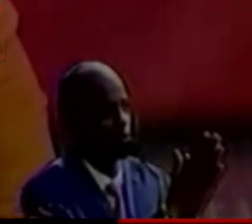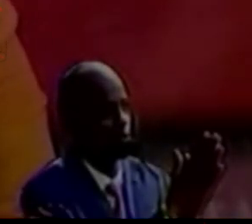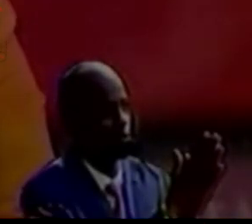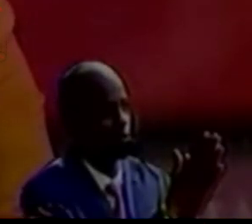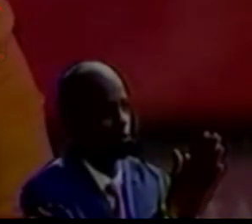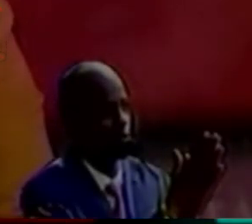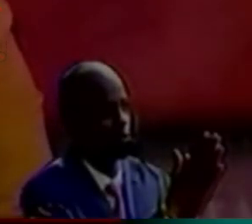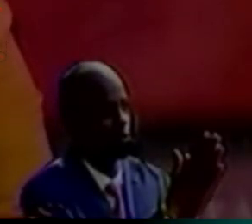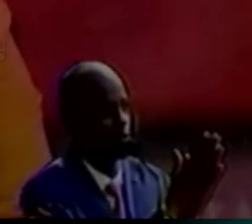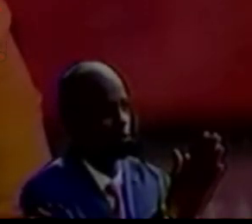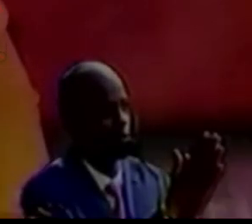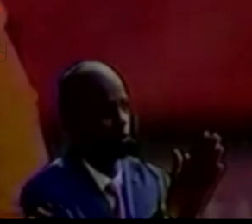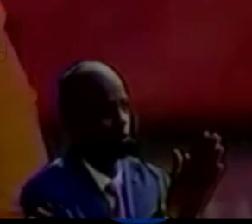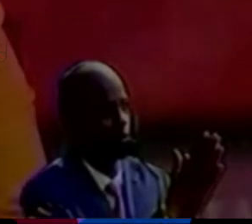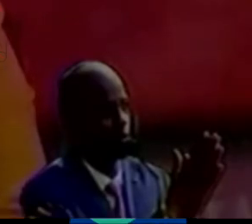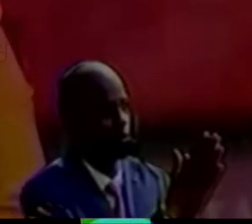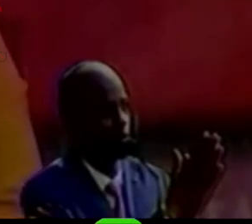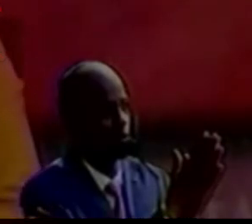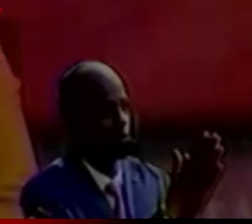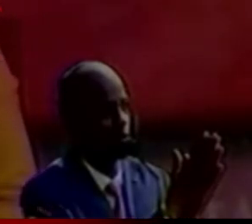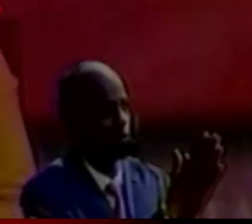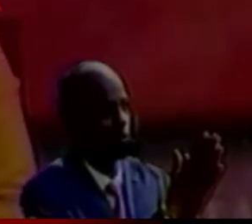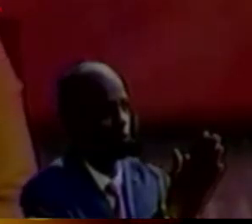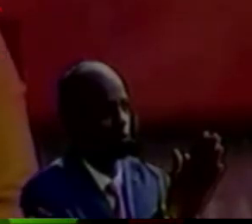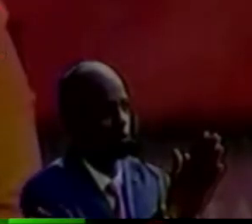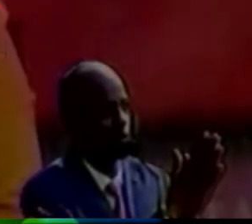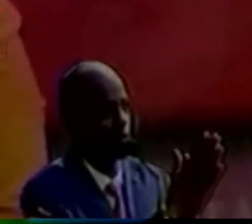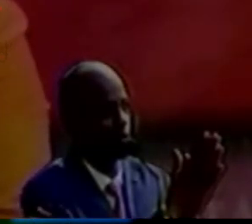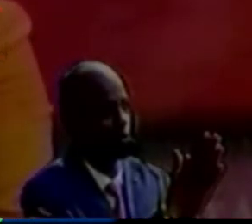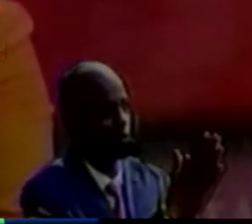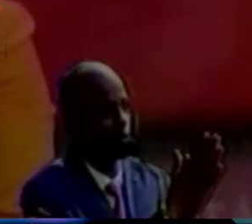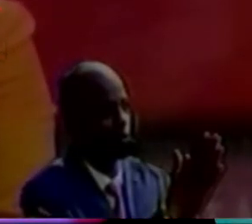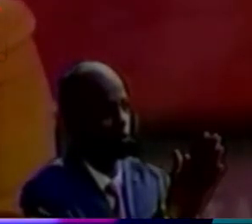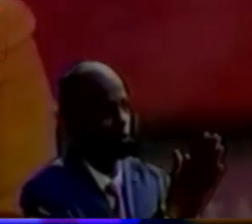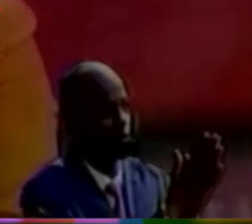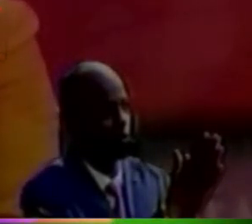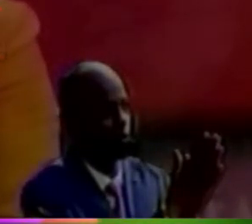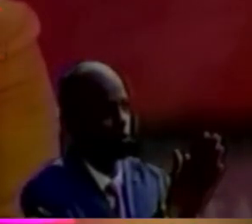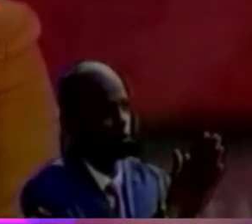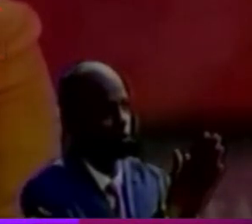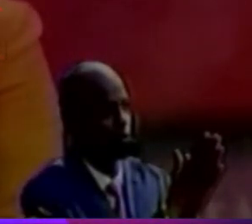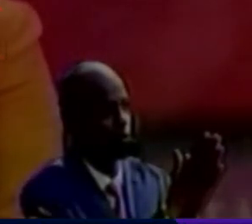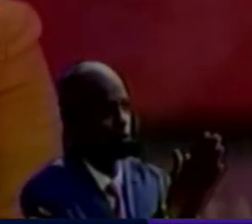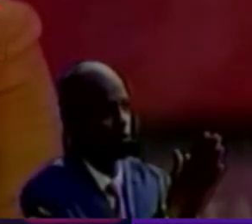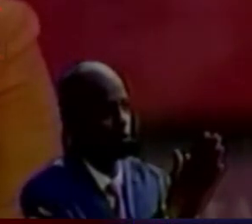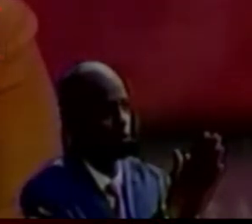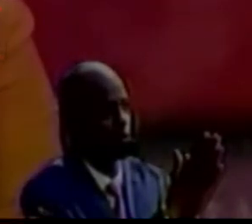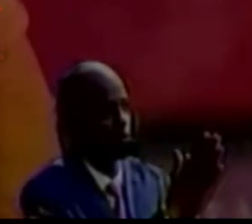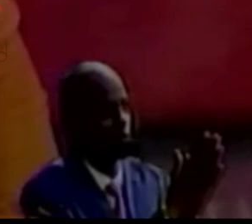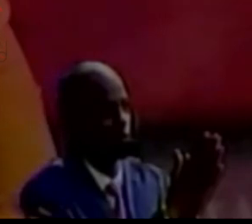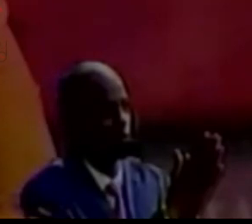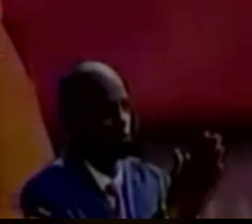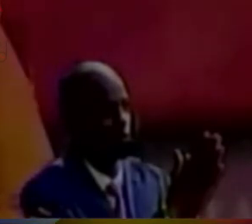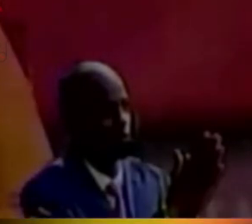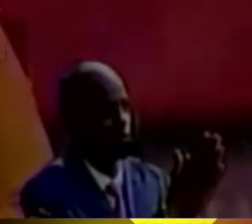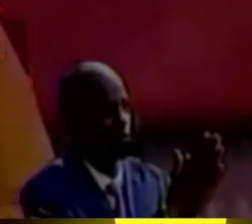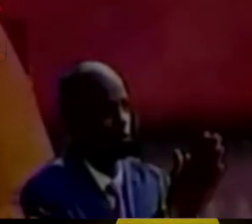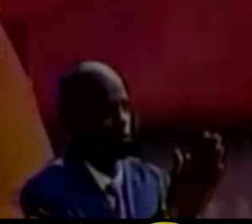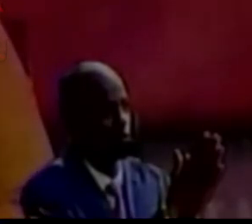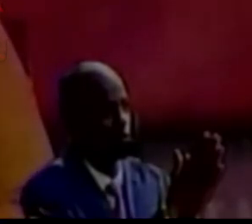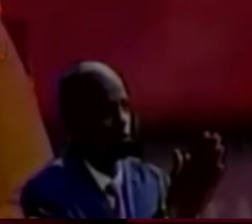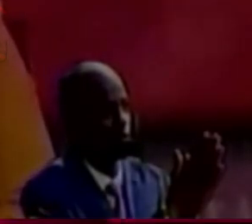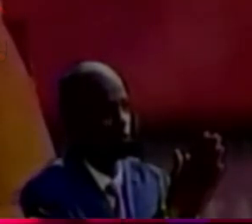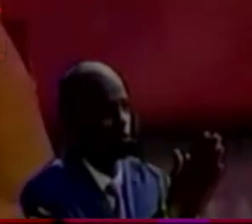au clairement, c'est seule protection civile comme institution l'état qui gain charge coordonnée